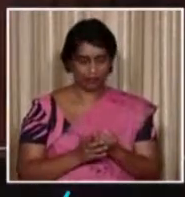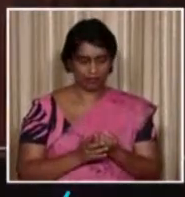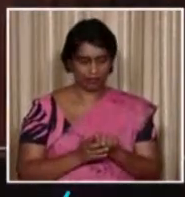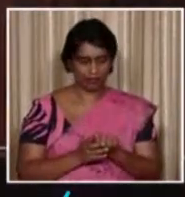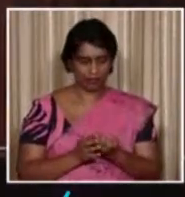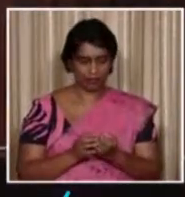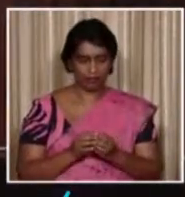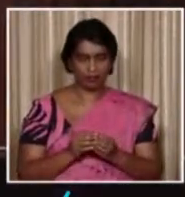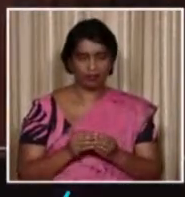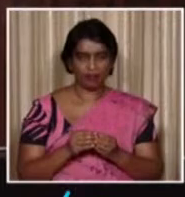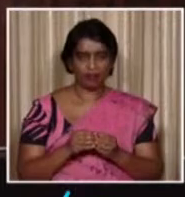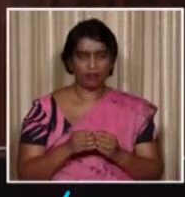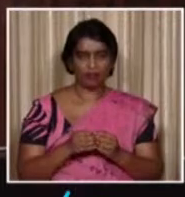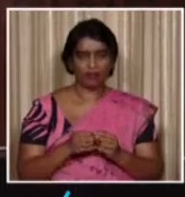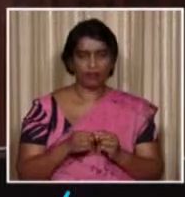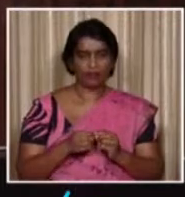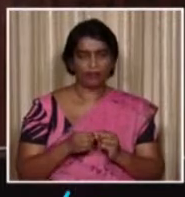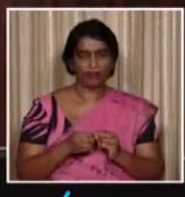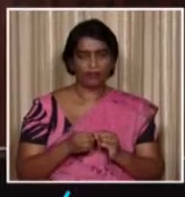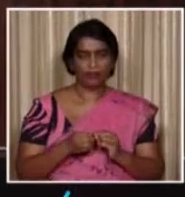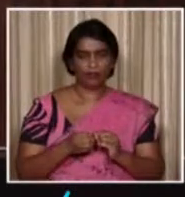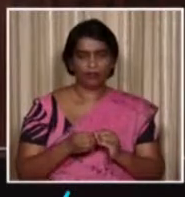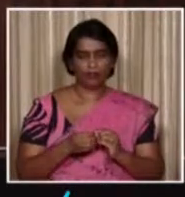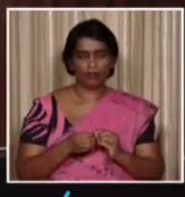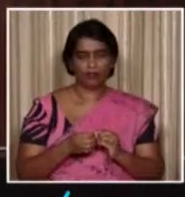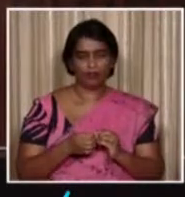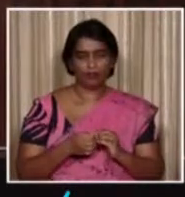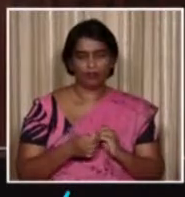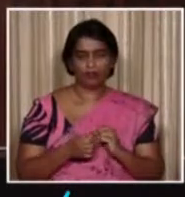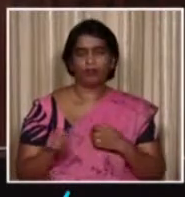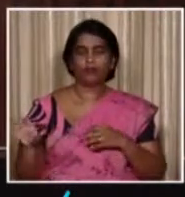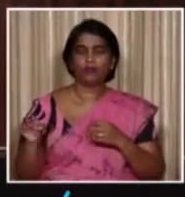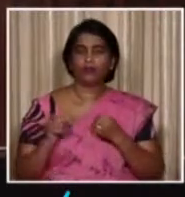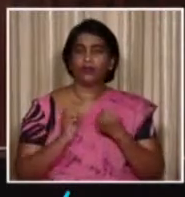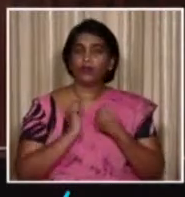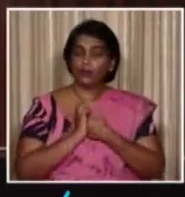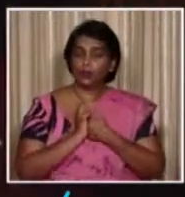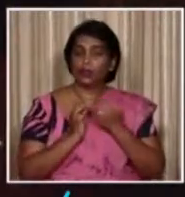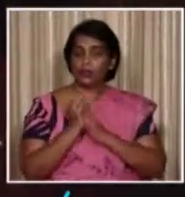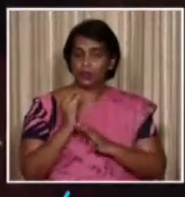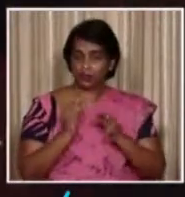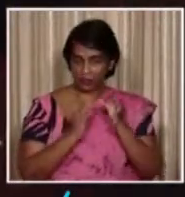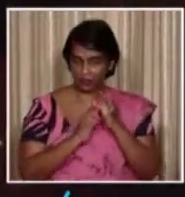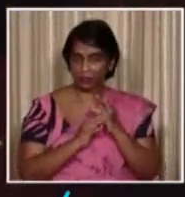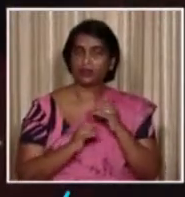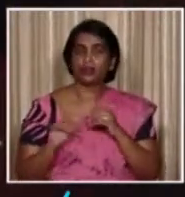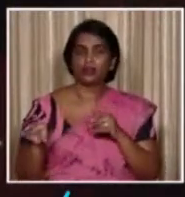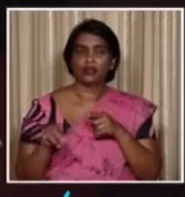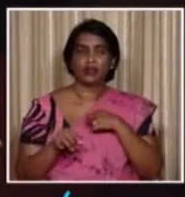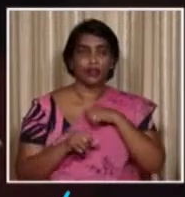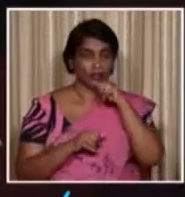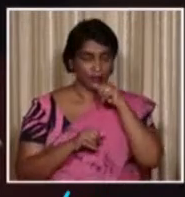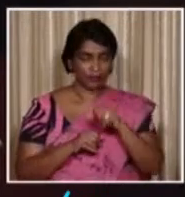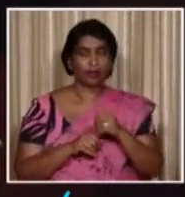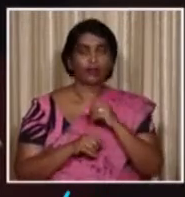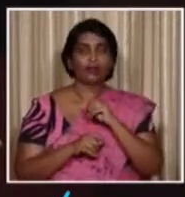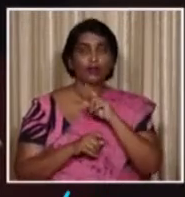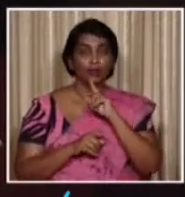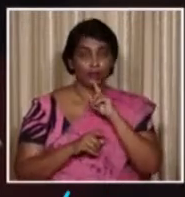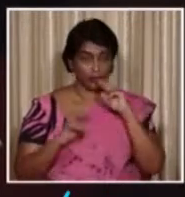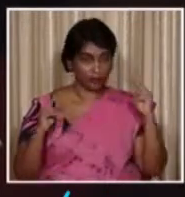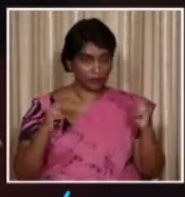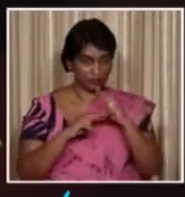මද්දුම් බණ්ඩාර මැතිතුමා. ගරු මූලාසන වලට මන්ත්‍රීතුමනි, මෙතන පැහැදිලිව ශ්‍රේෂ්ඨ